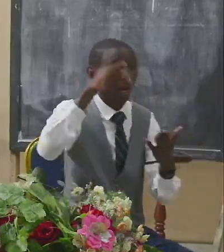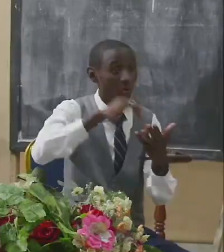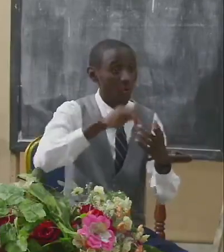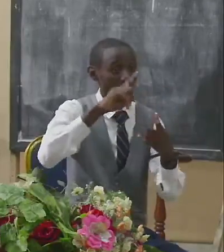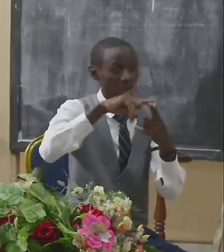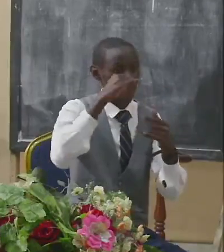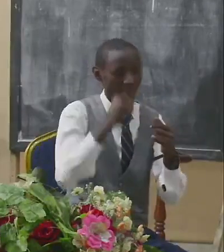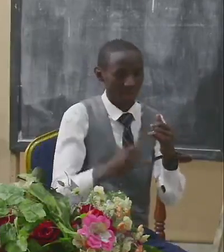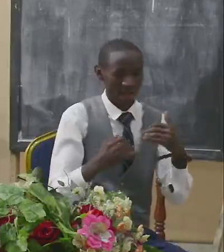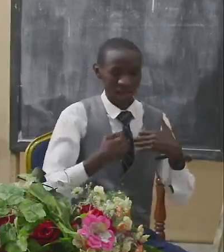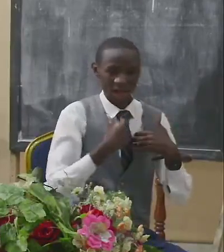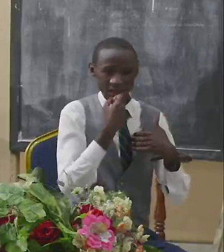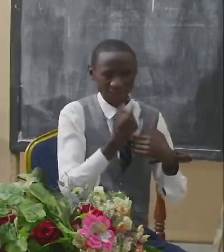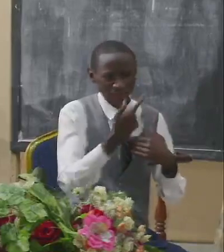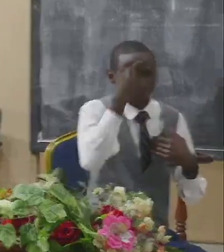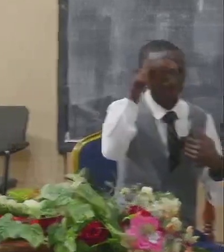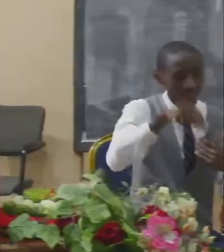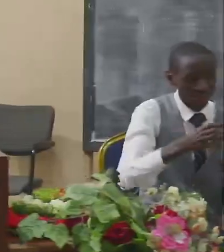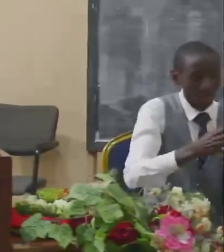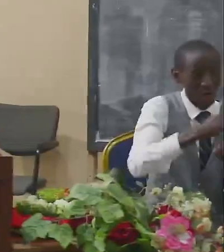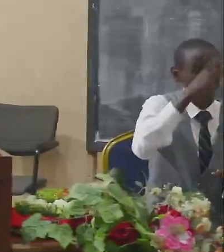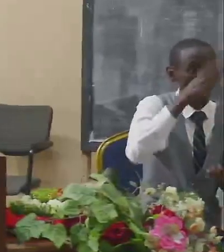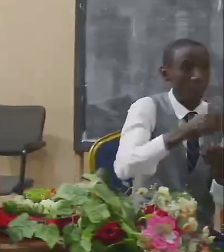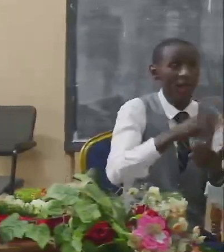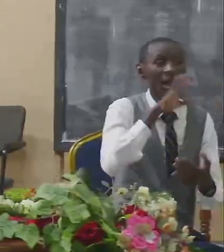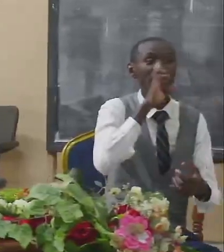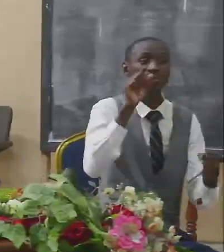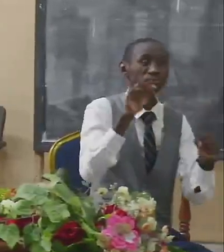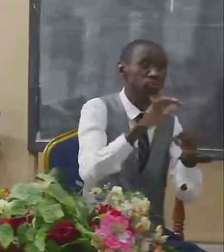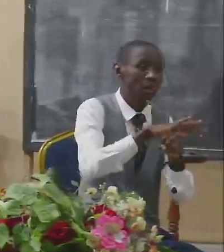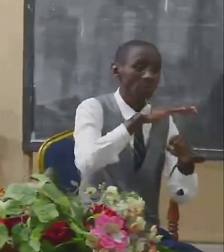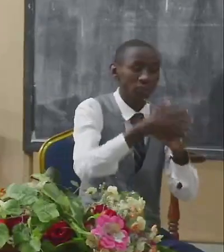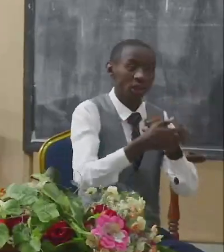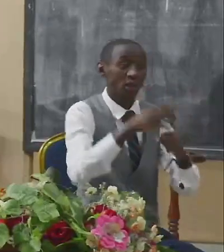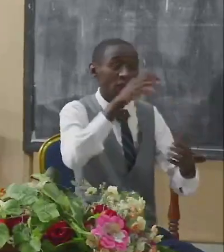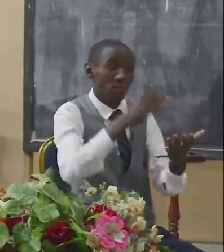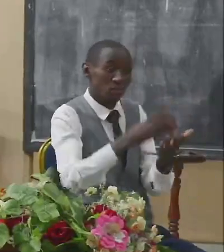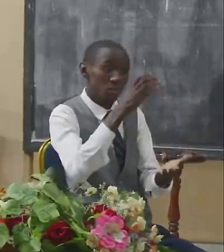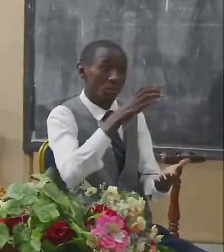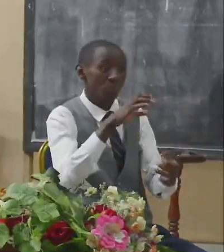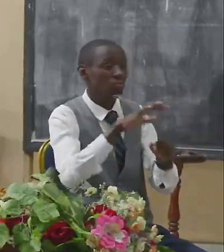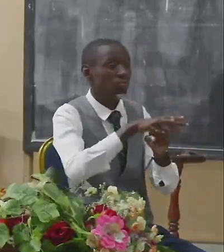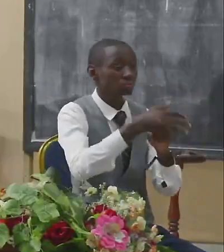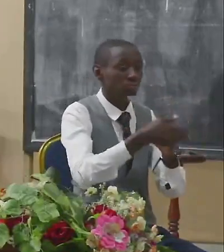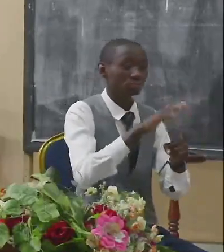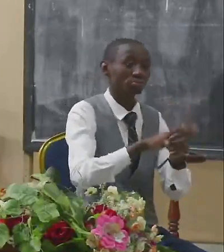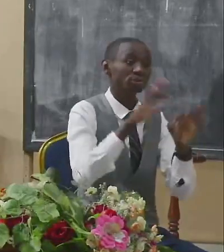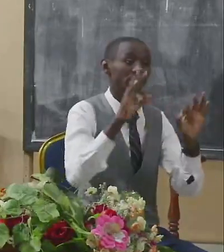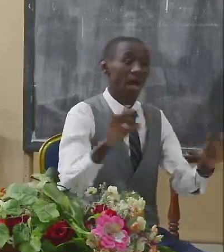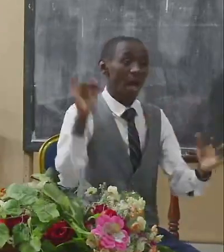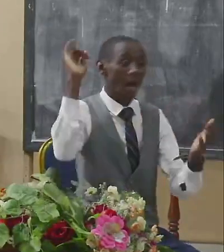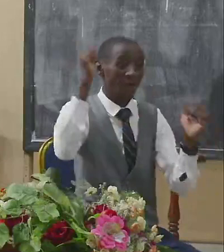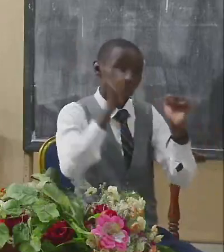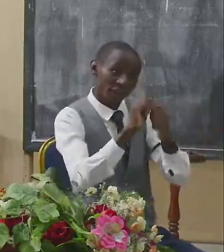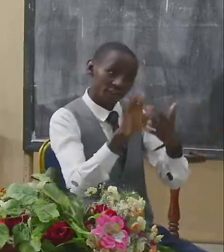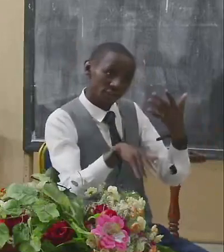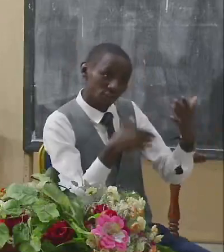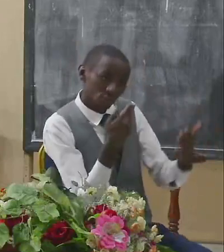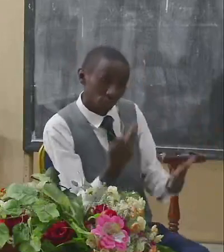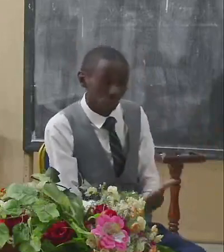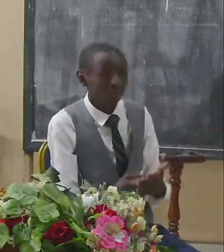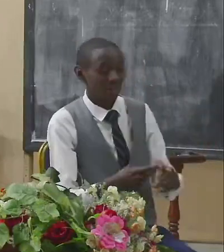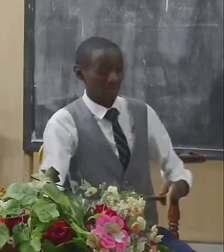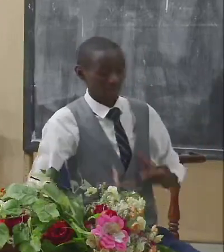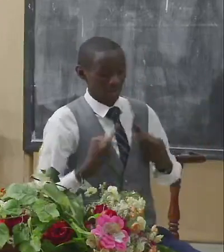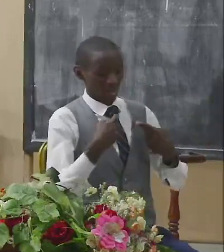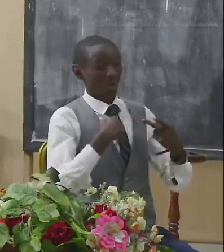dit na kumwisho akasema la coupe était pleine. Juu kikombe ilikuwa inajaa. Kikombe ilikuwa inajaa. Avec toute ma vie de désordre. Na maisha